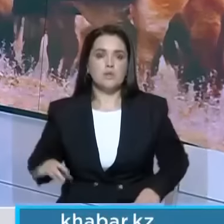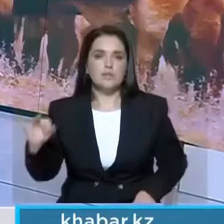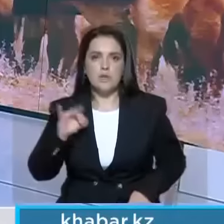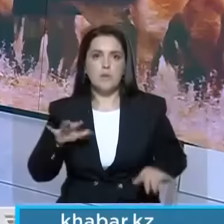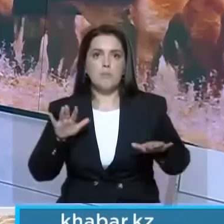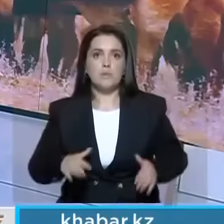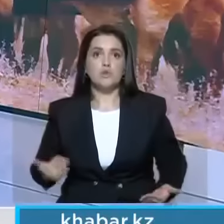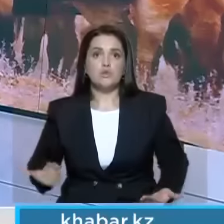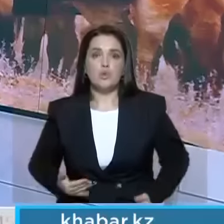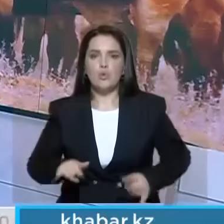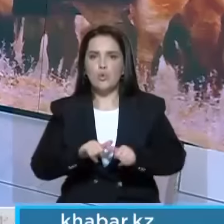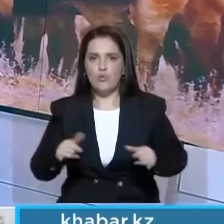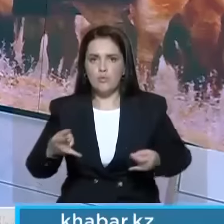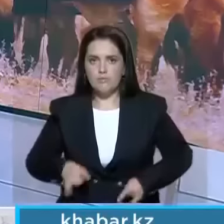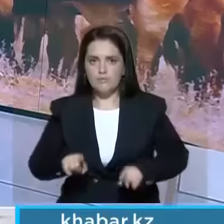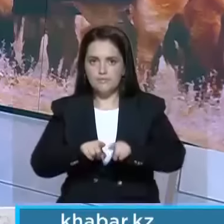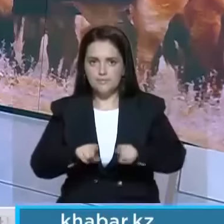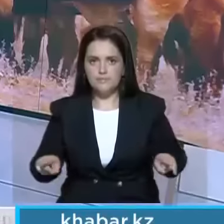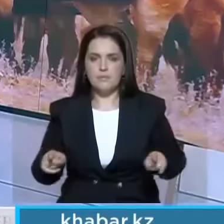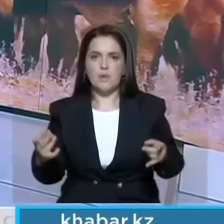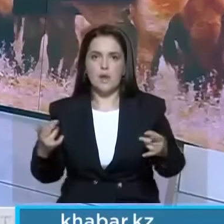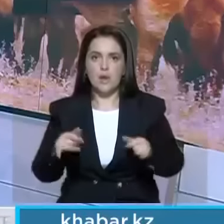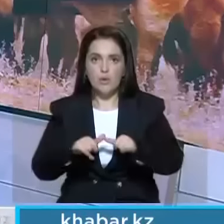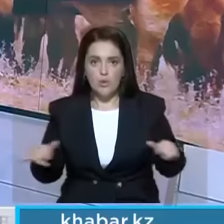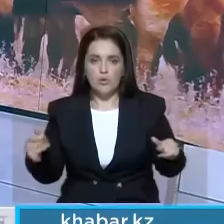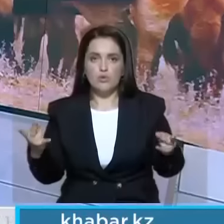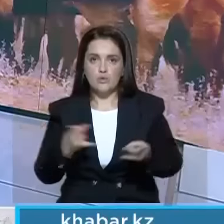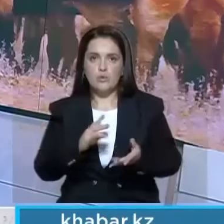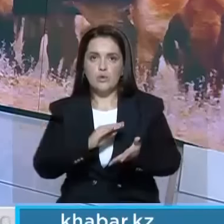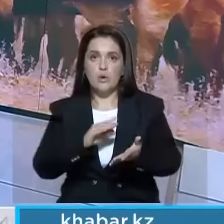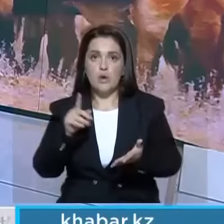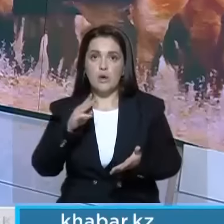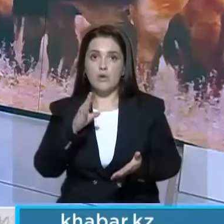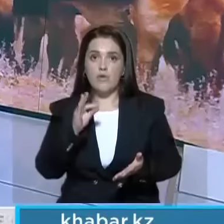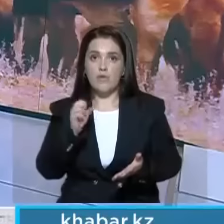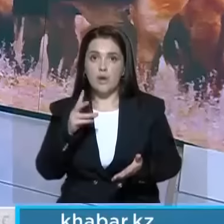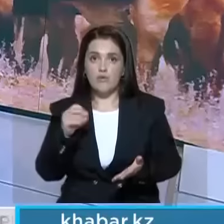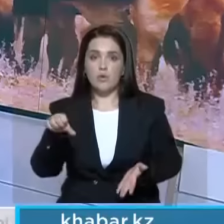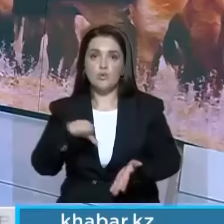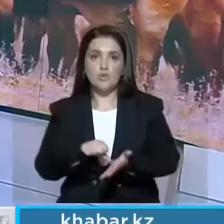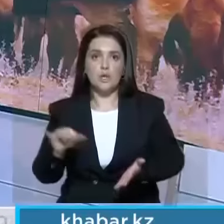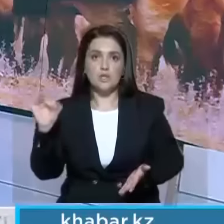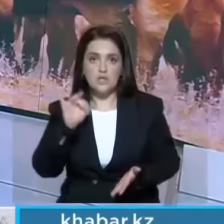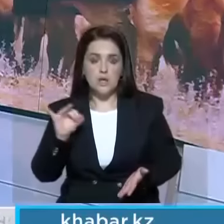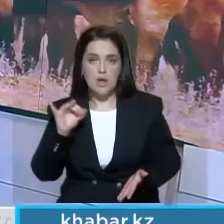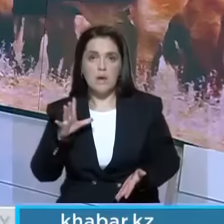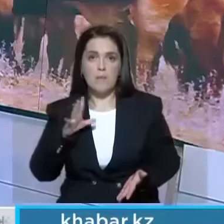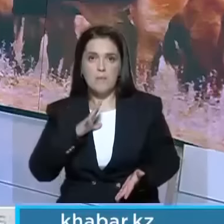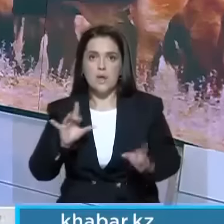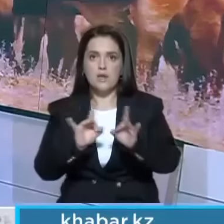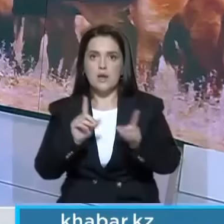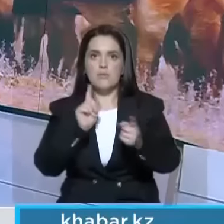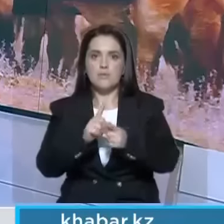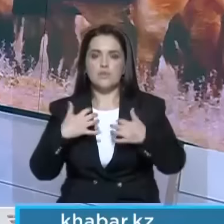исторические места обитания и увеличить их популяцию в дикой природе. Татьяна Ковалева, которая приняла участие в этом историческом моменте, расскажет, как